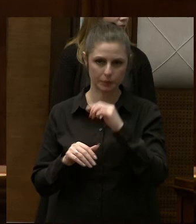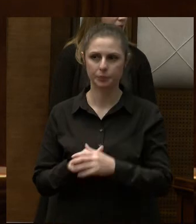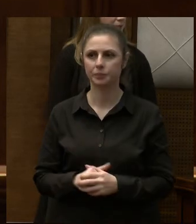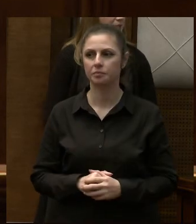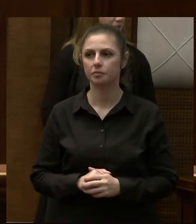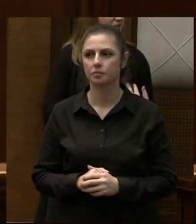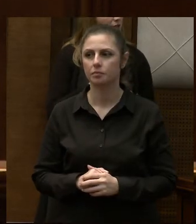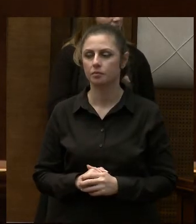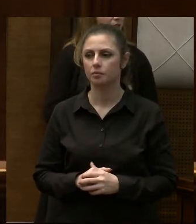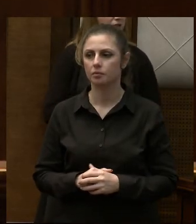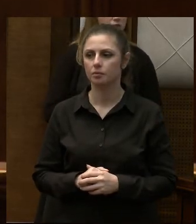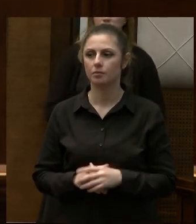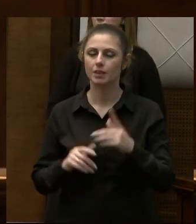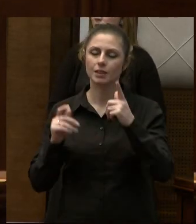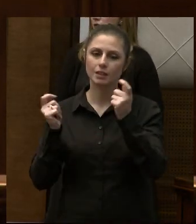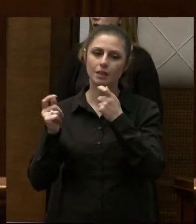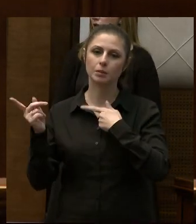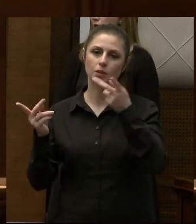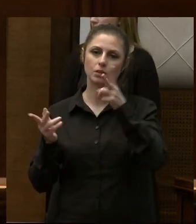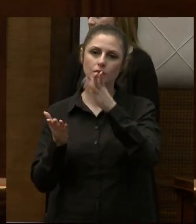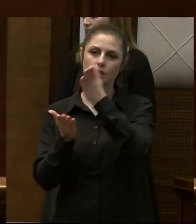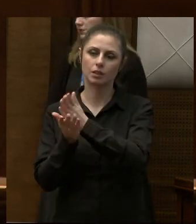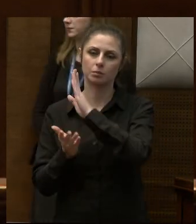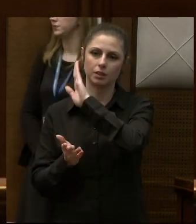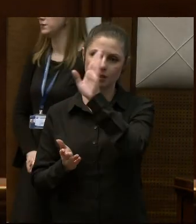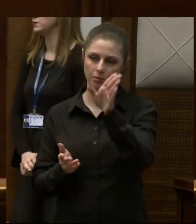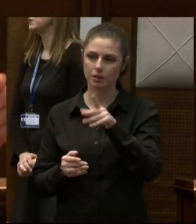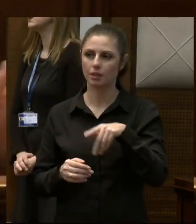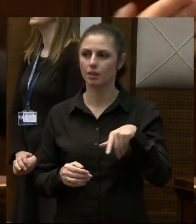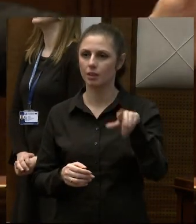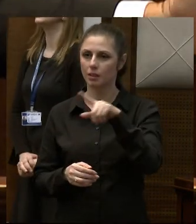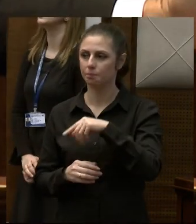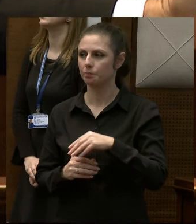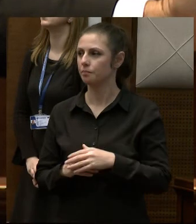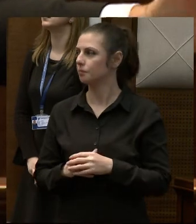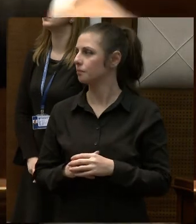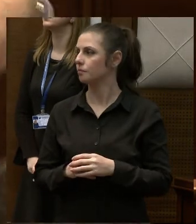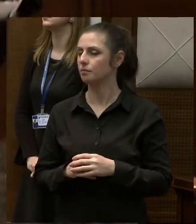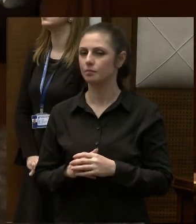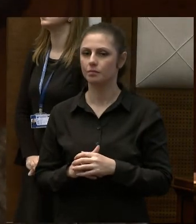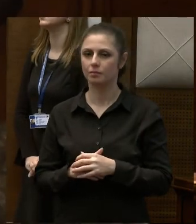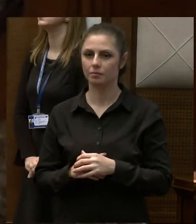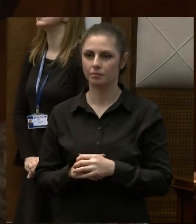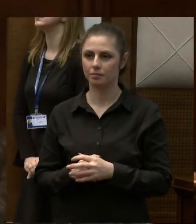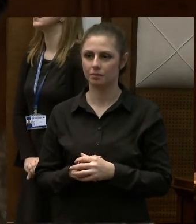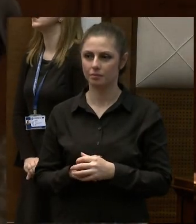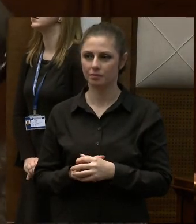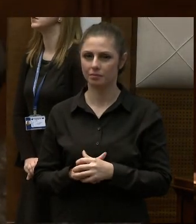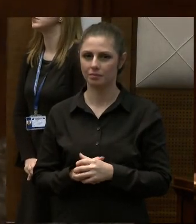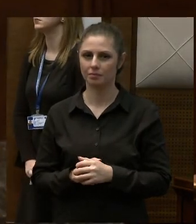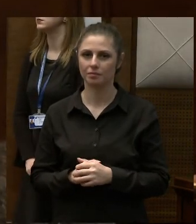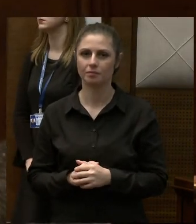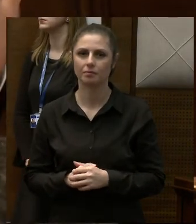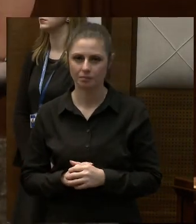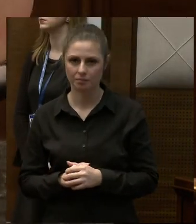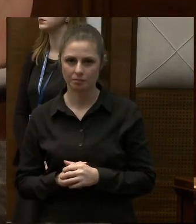inerek personelimin babasının cenazesine ulaşmak üzere sizden önce fırlayıp buradan çıkıyorum. Yani hızlıca çıkıyorum. Yayındayız